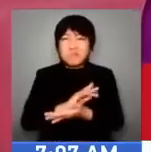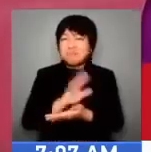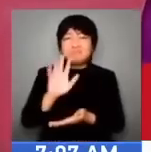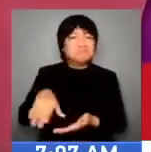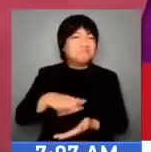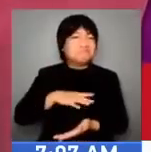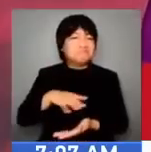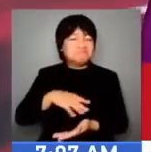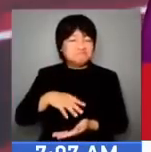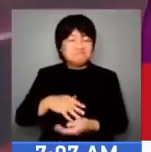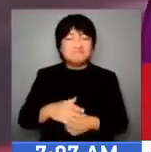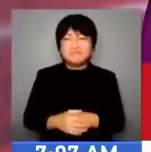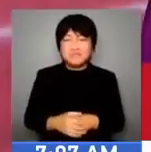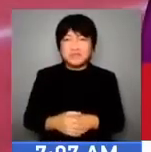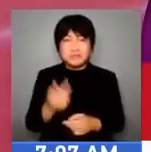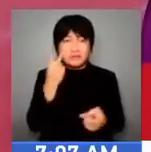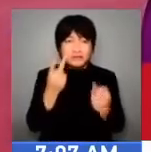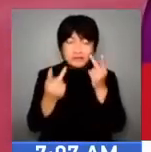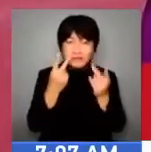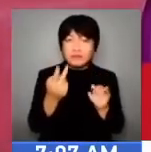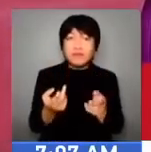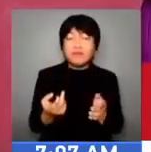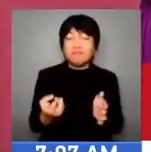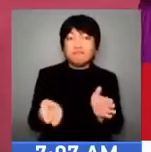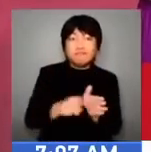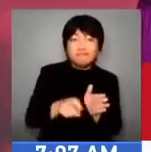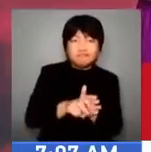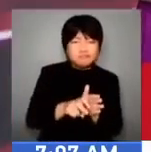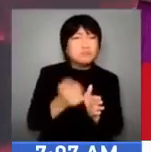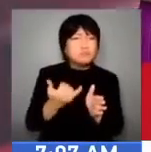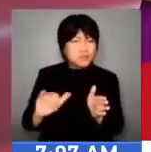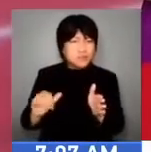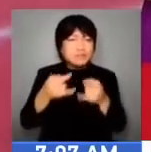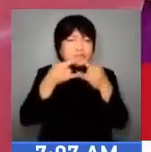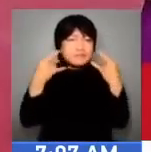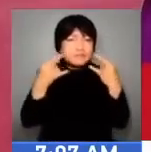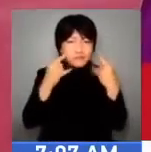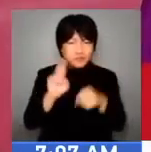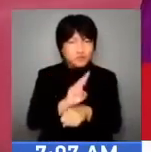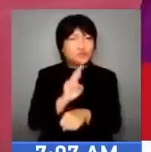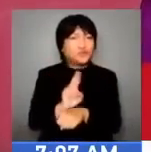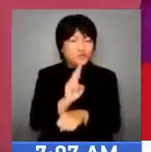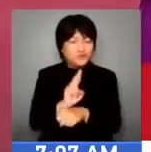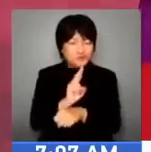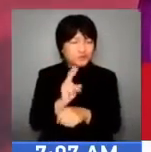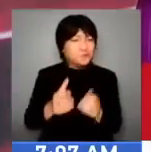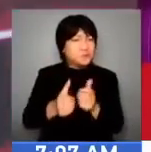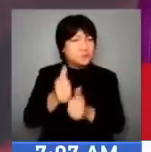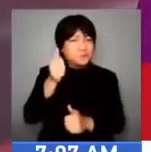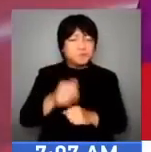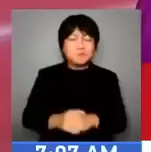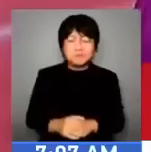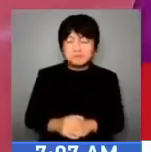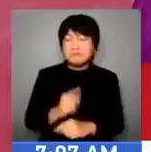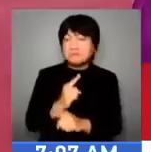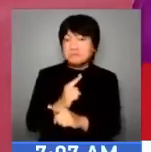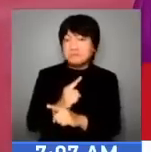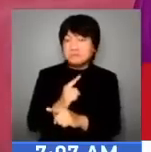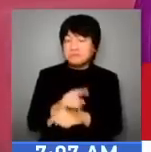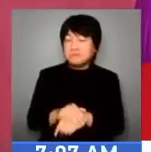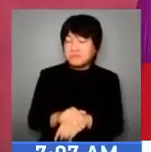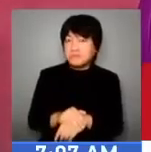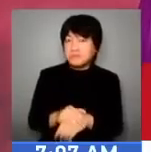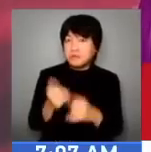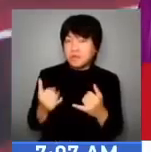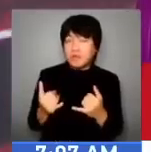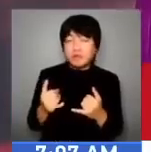mga public transport, sa mga mall, marami pa rin naman na nagmamask. Yes, tama yan. Tsaka hanggat maaari, nasa may open space, mas pinipili